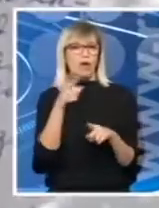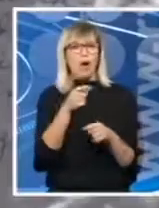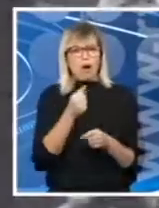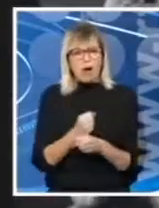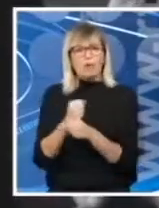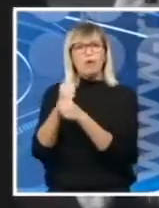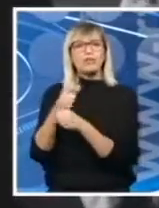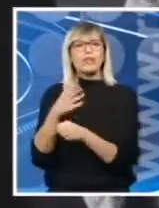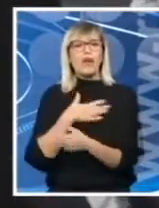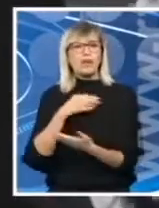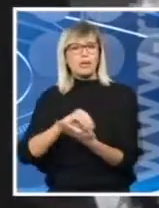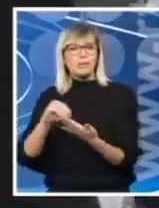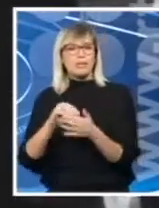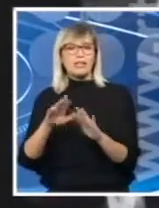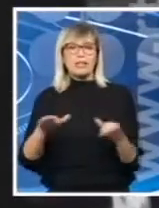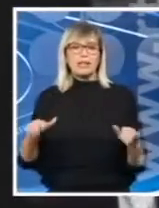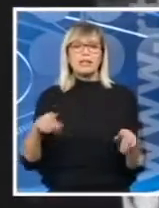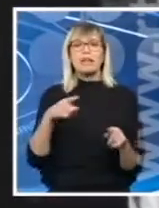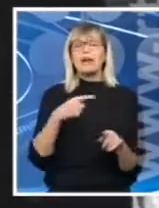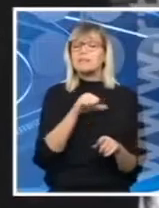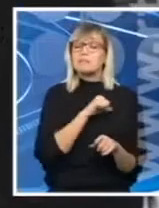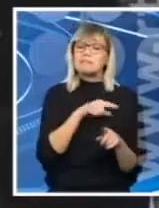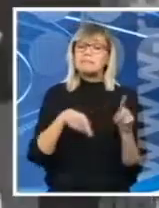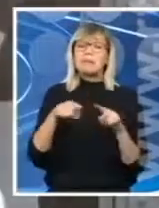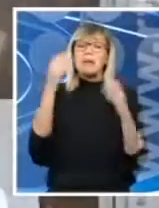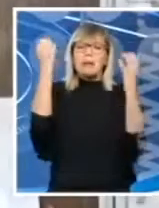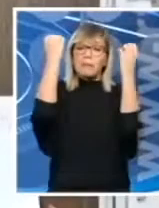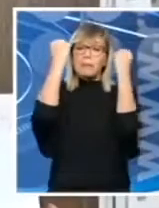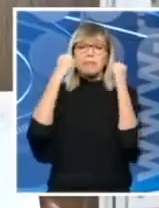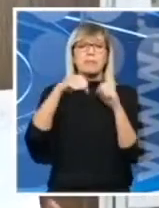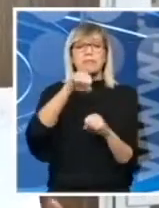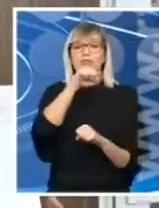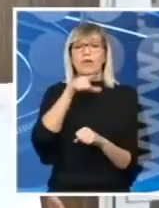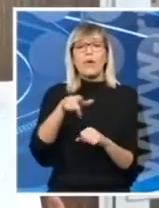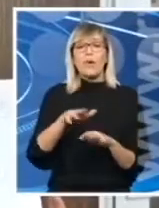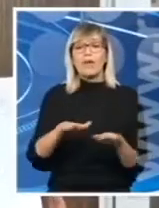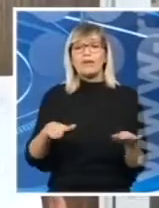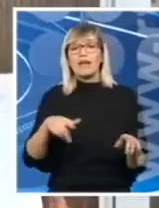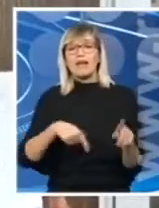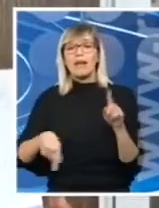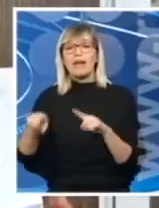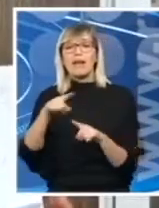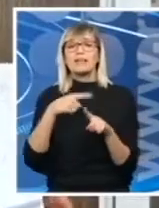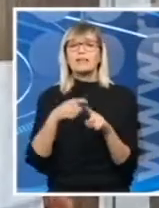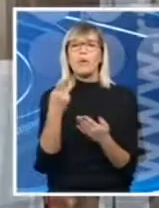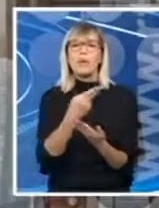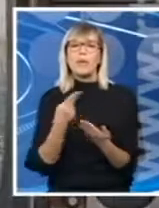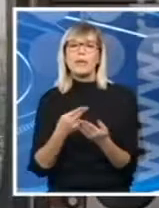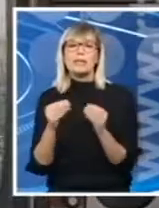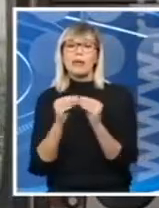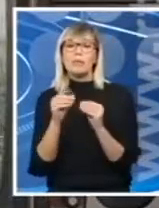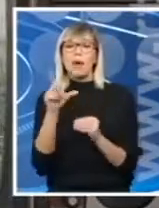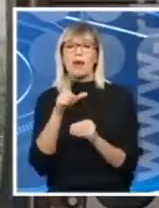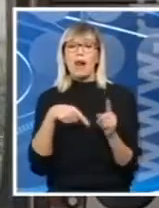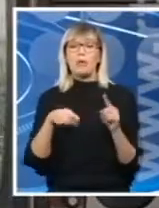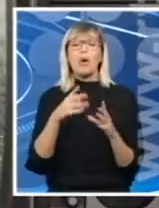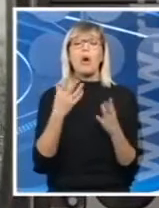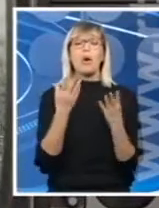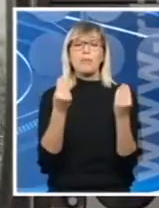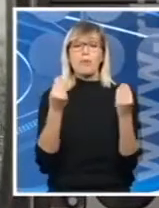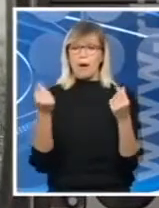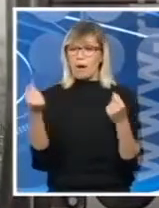decu. Otkrivamo koliko je Pipi inspirativna deci zahvaljujući kreativnim zadacima vizualne umetnice Bojane Lukić. Stiglo je mnogo